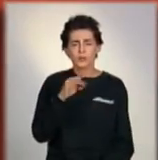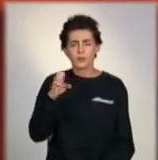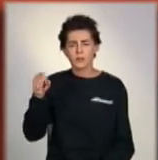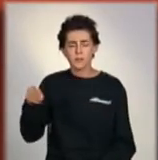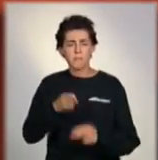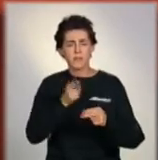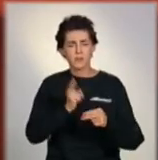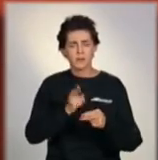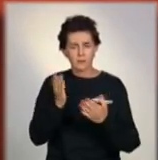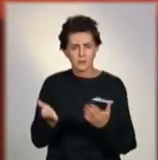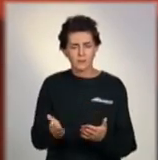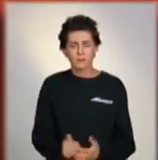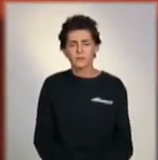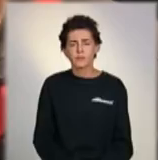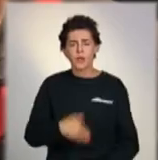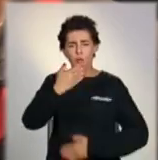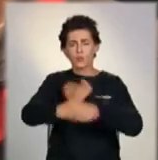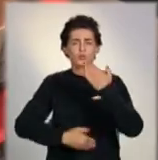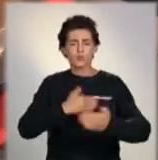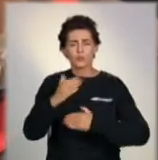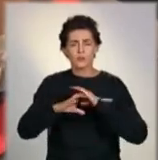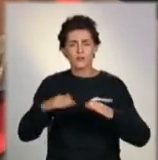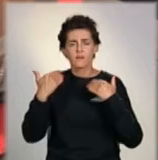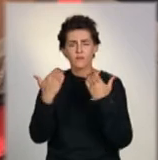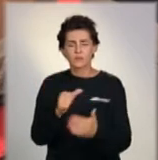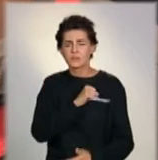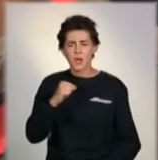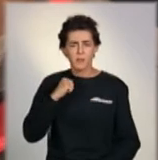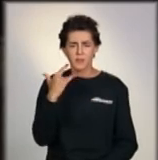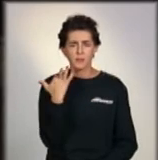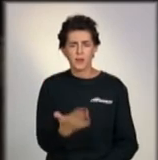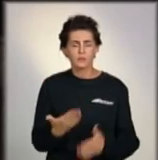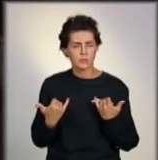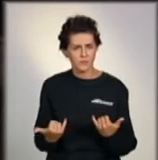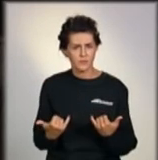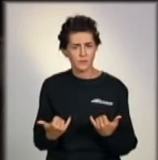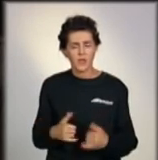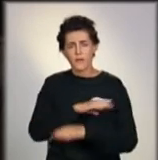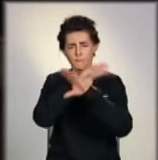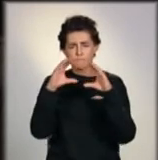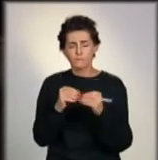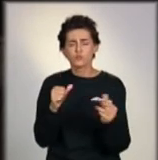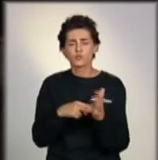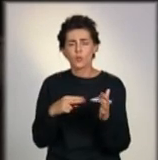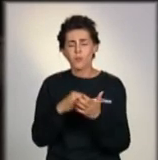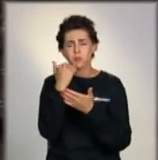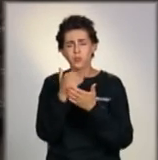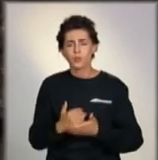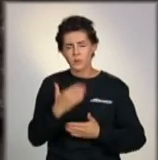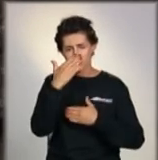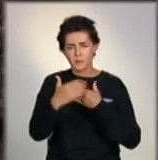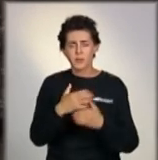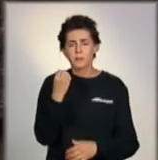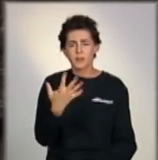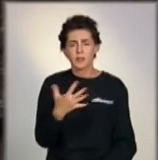металла. Речекатанный рулон, то есть эта продукция очень востребована сегодня. Вартість цього проєкту складає понад